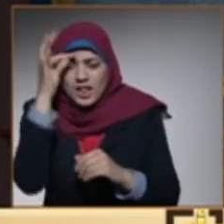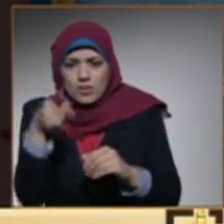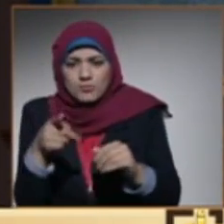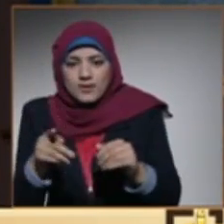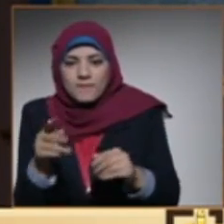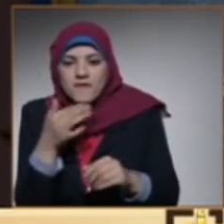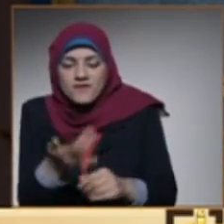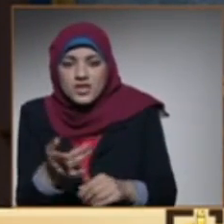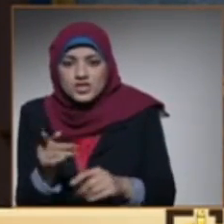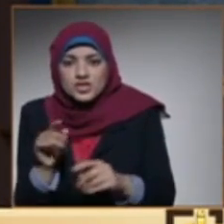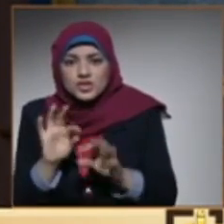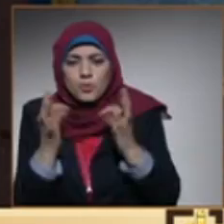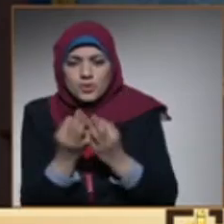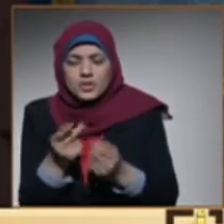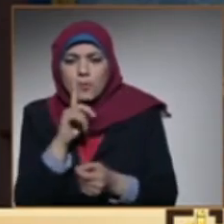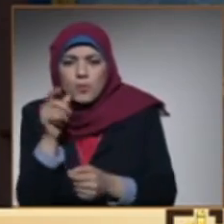وراهم